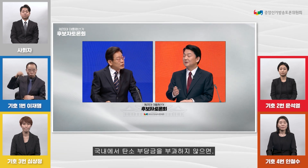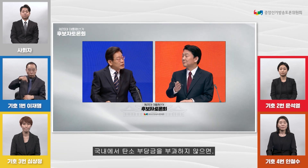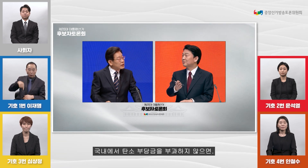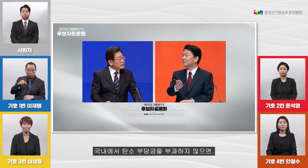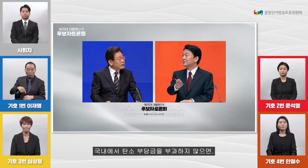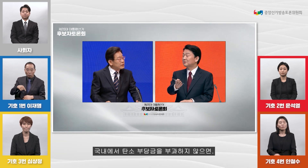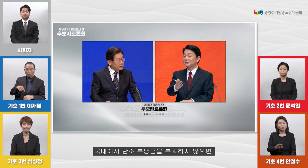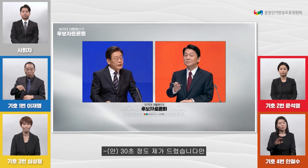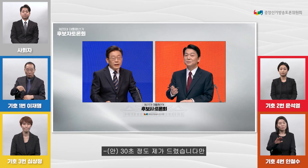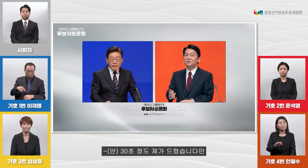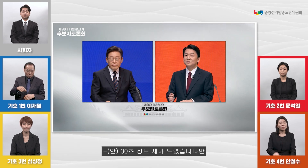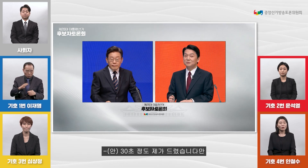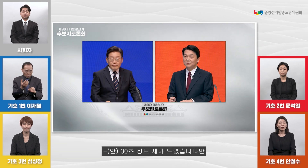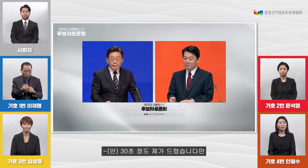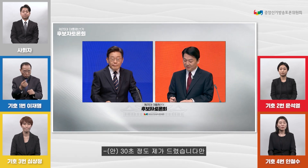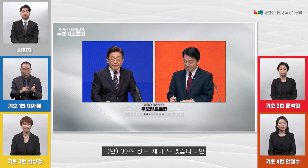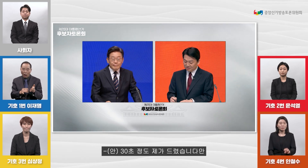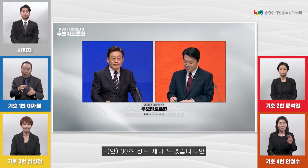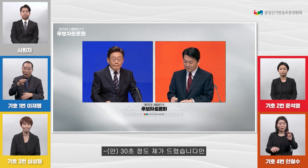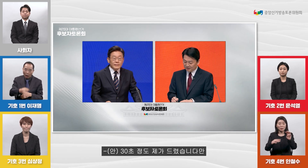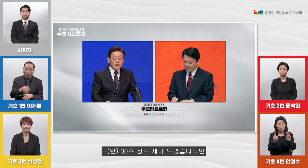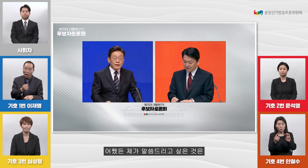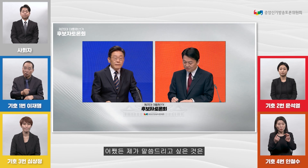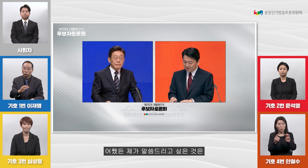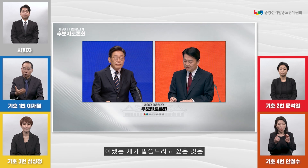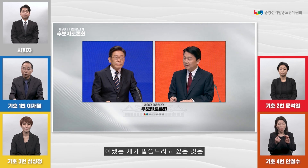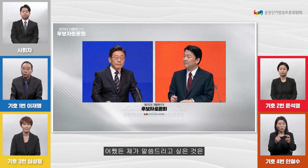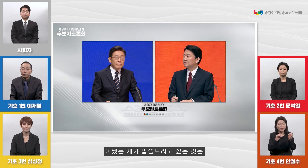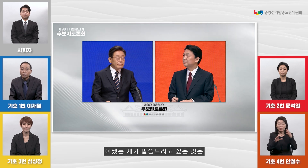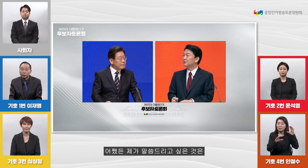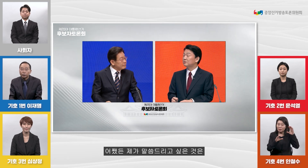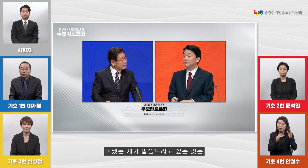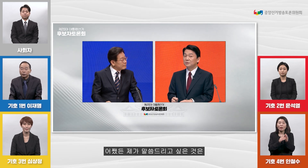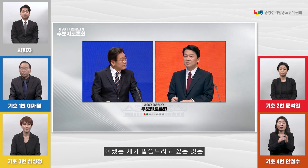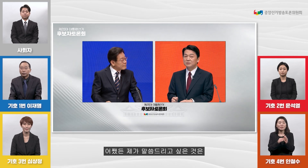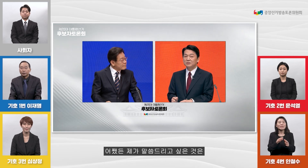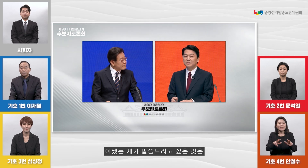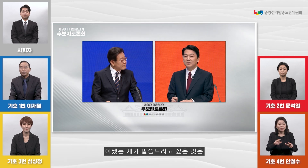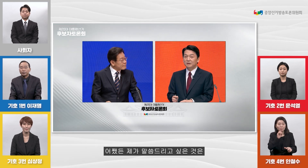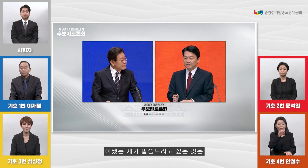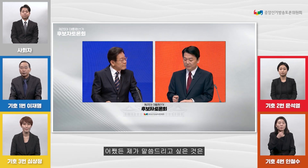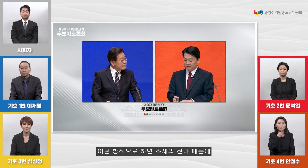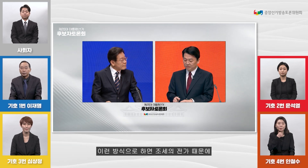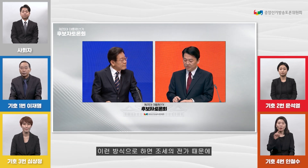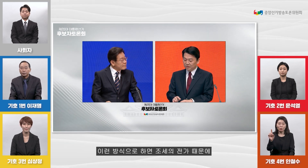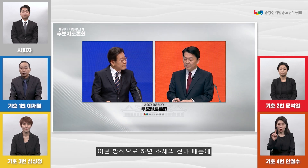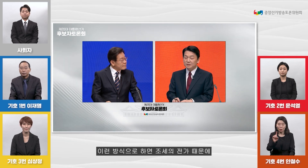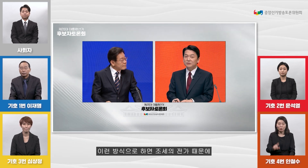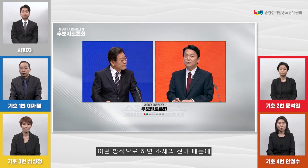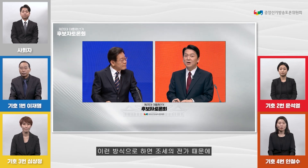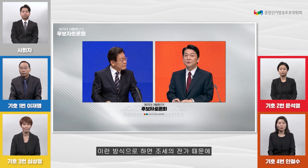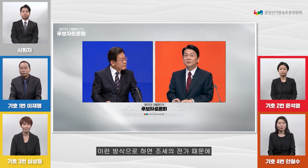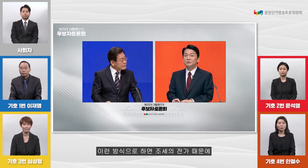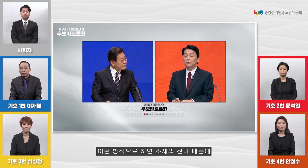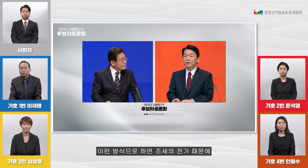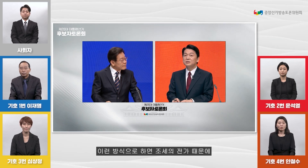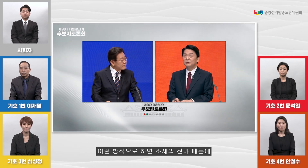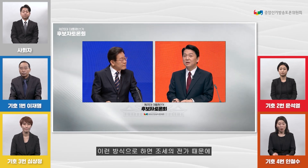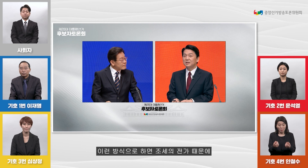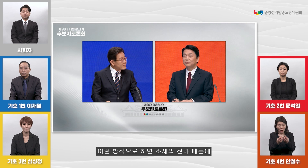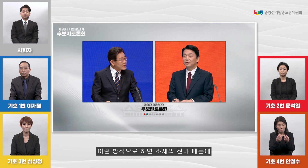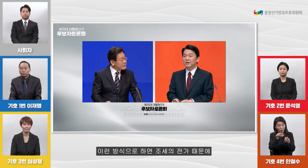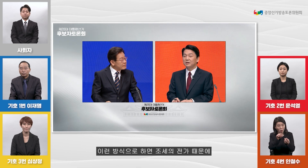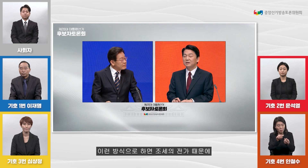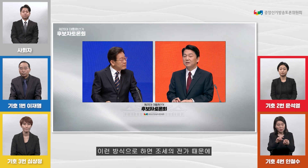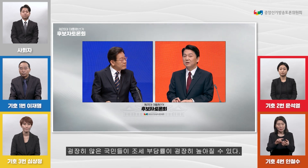부담금을 부과하지 않으면 30초 정도 제가 드렸습니다만 어쨌든 제가 말씀드리고 싶은 것은 이런 방식으로 하면 조세